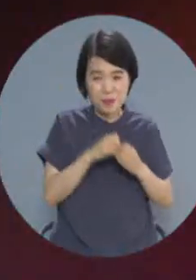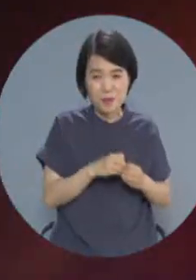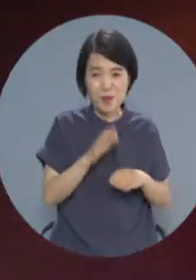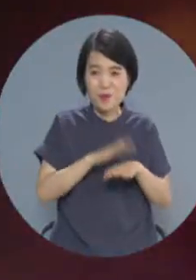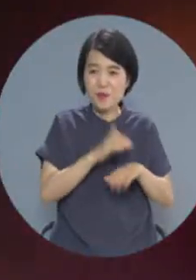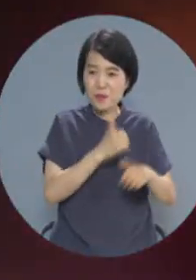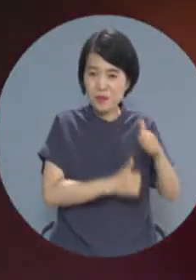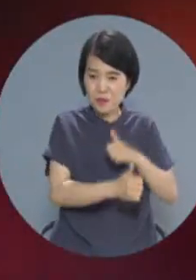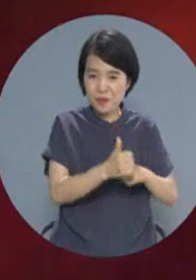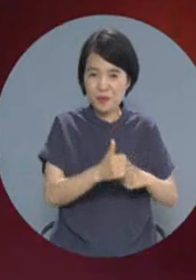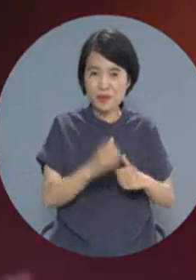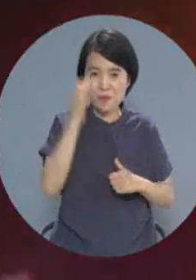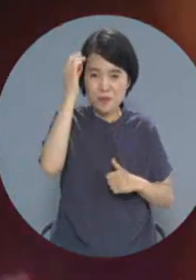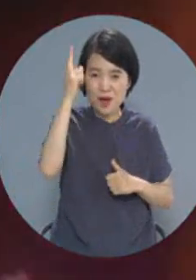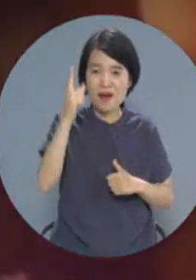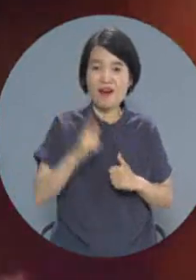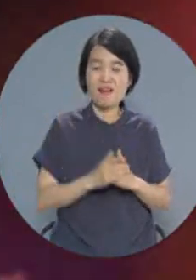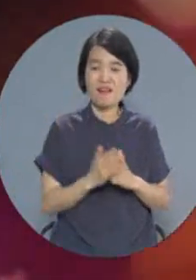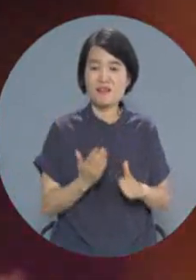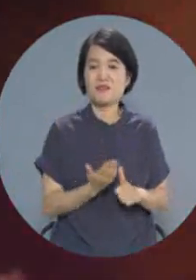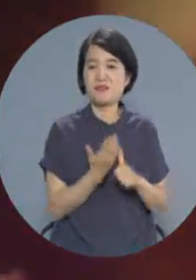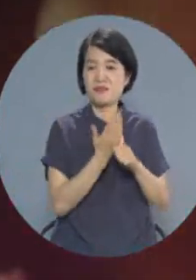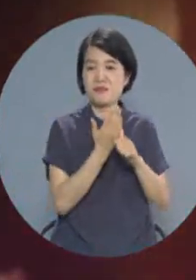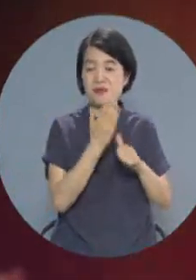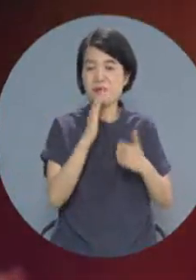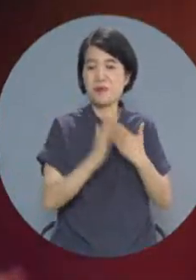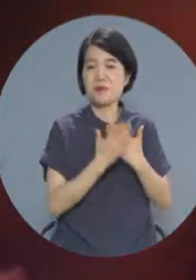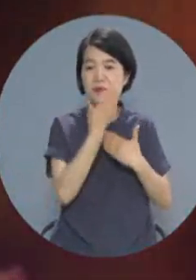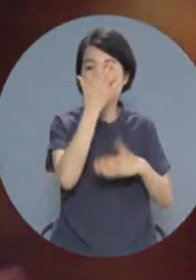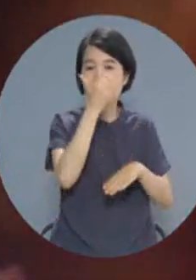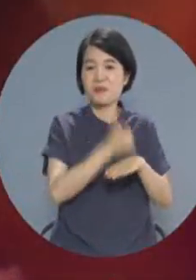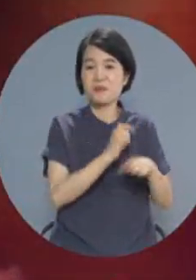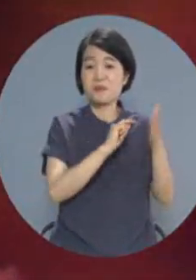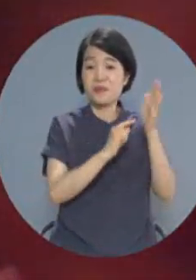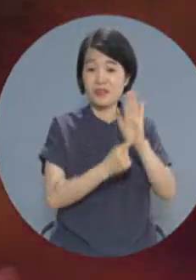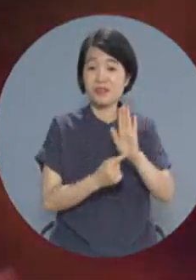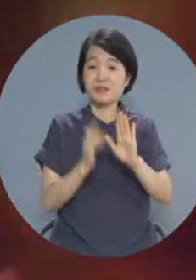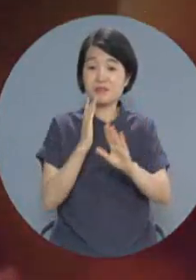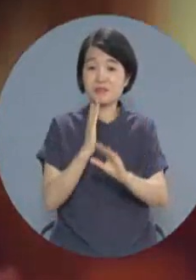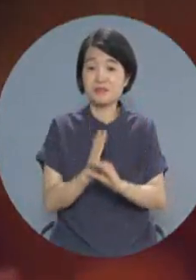명장들의 손에서 꽃을 피우고 있습니다. MBC 뉴스 문현철입니다.